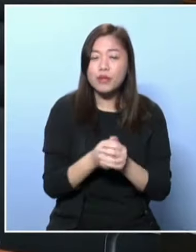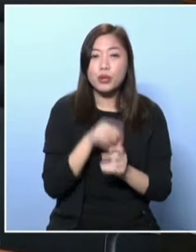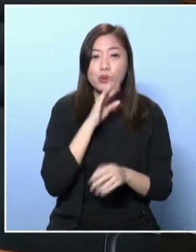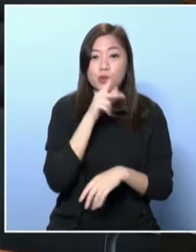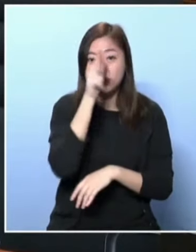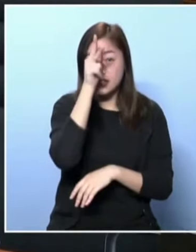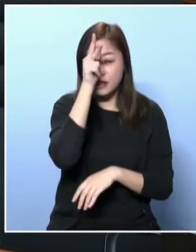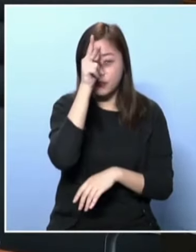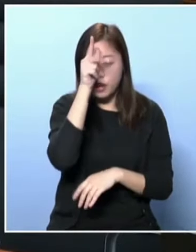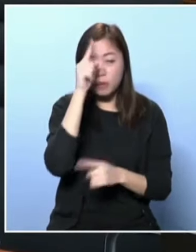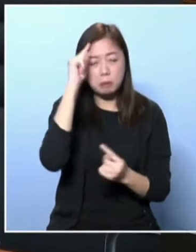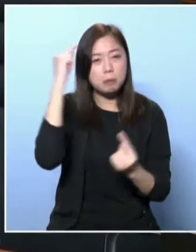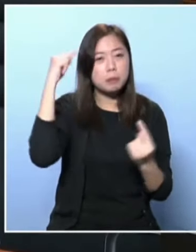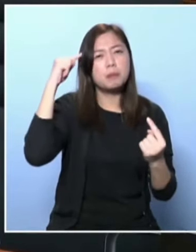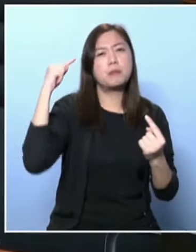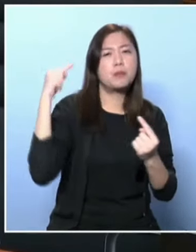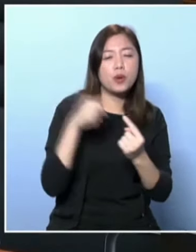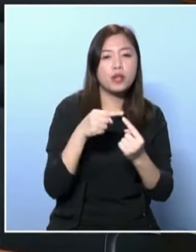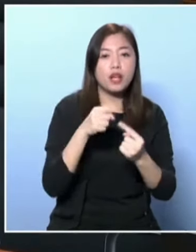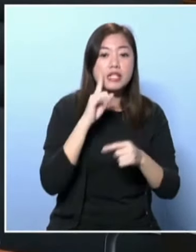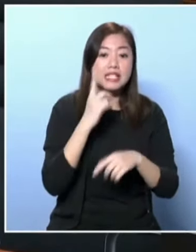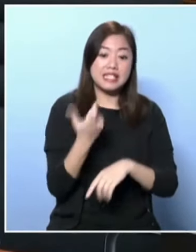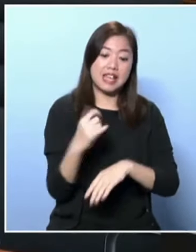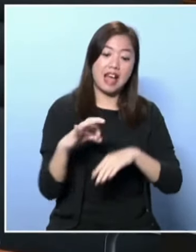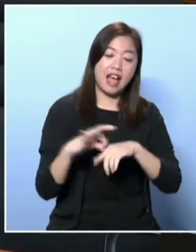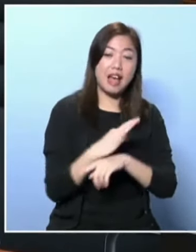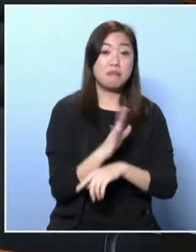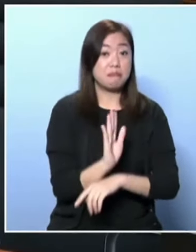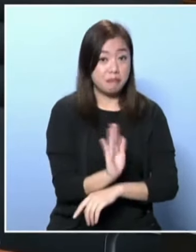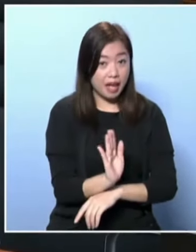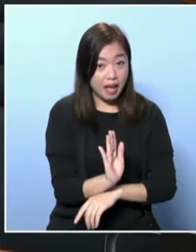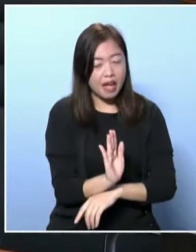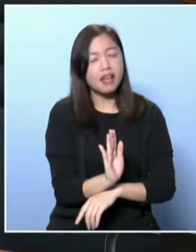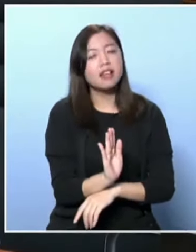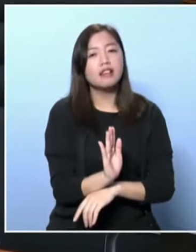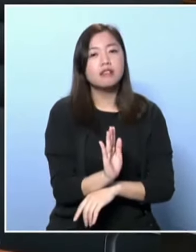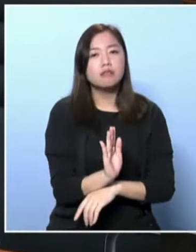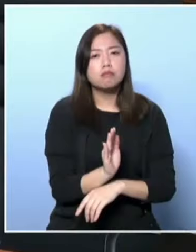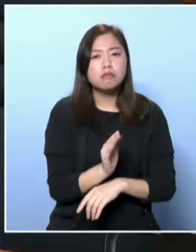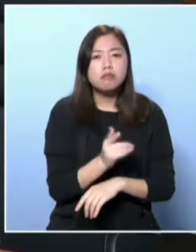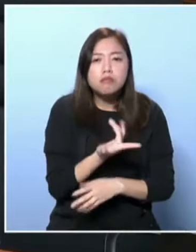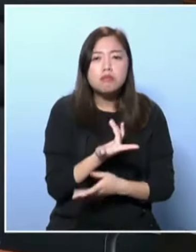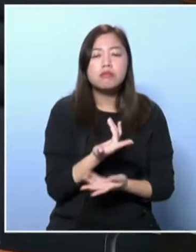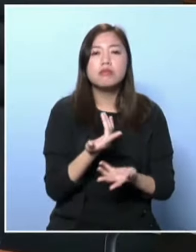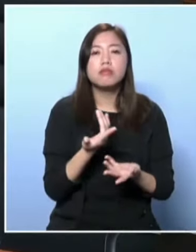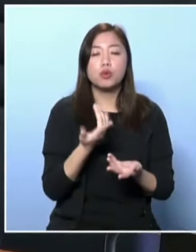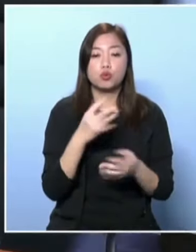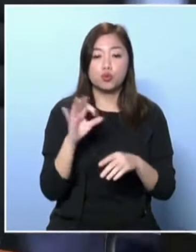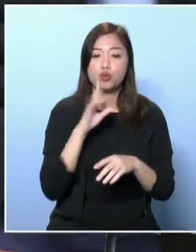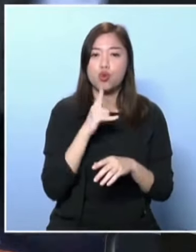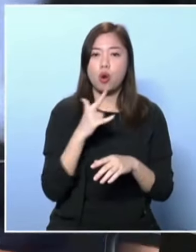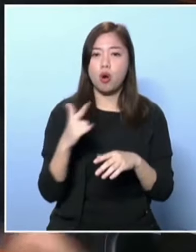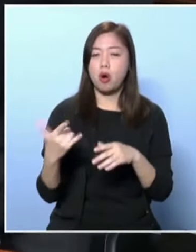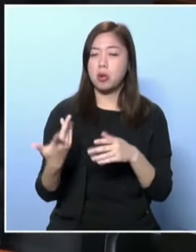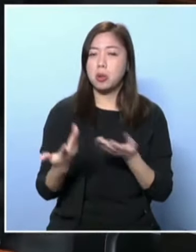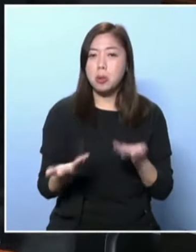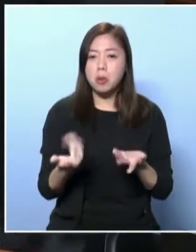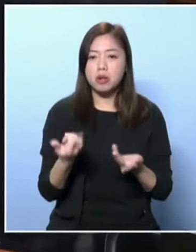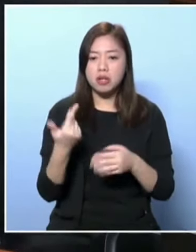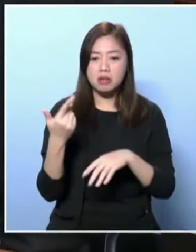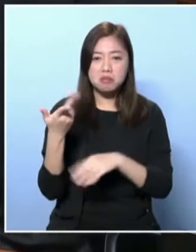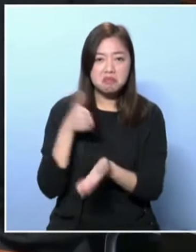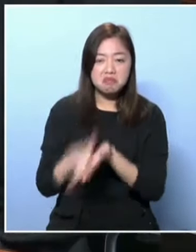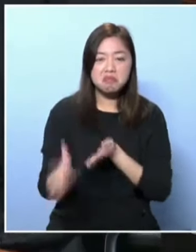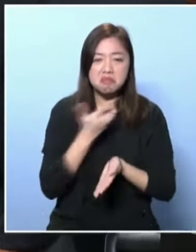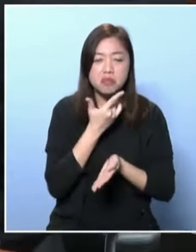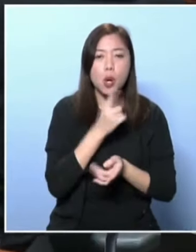政策的主要目標不是為了省錢，那為什麼起碼就算不撤回都暫緩先呢？起